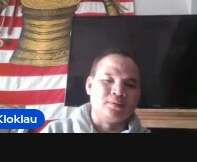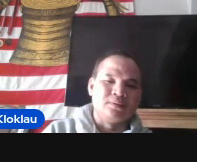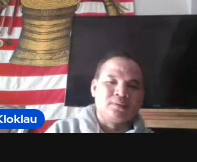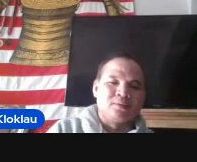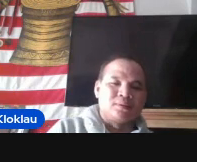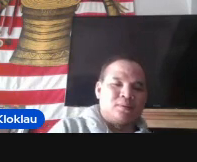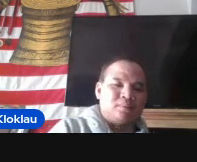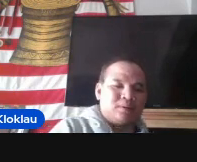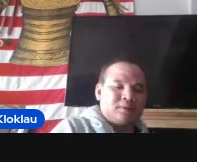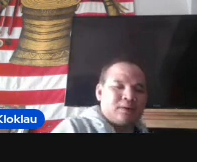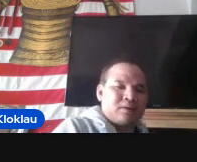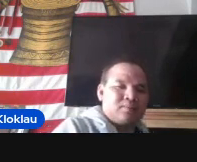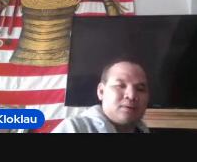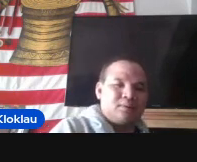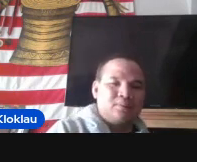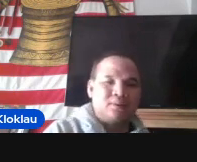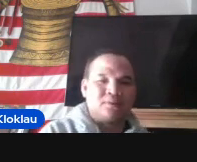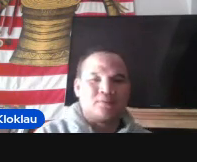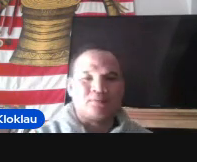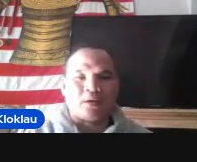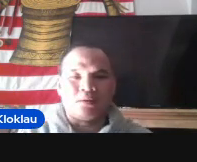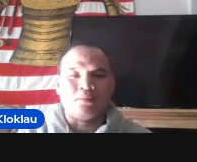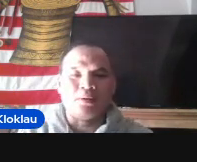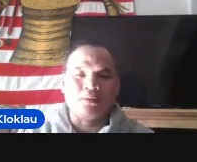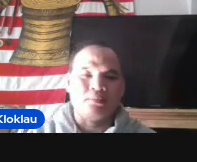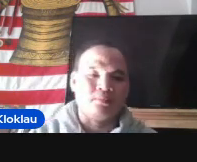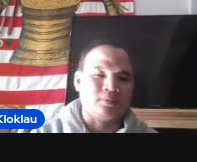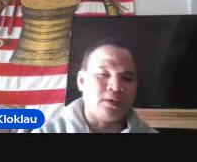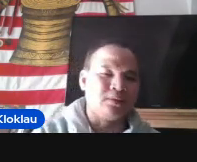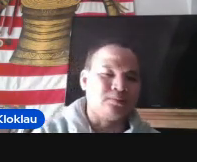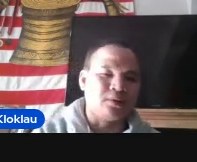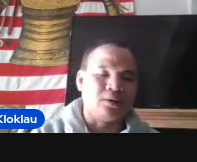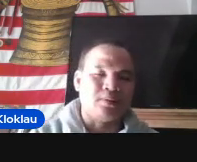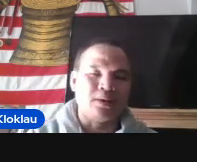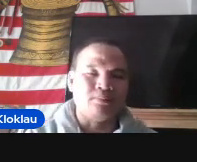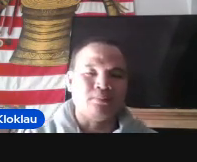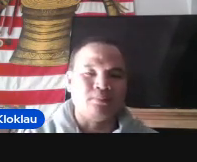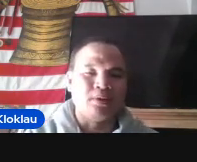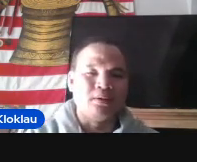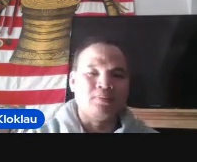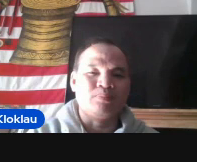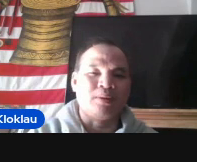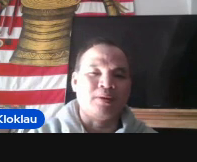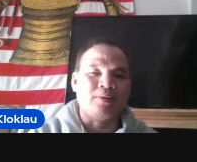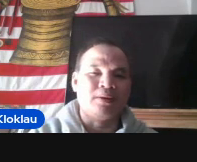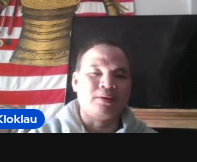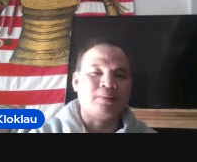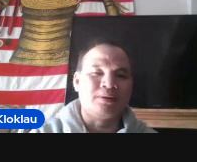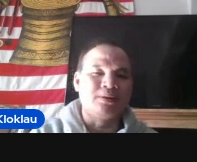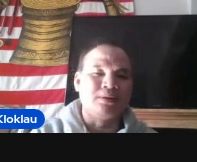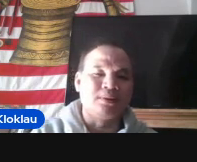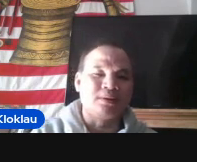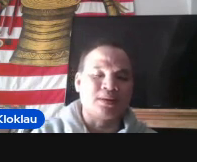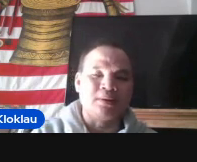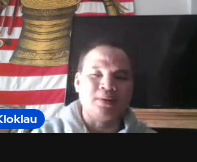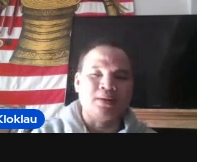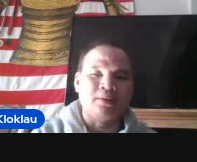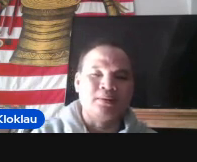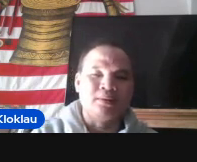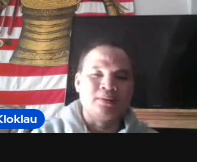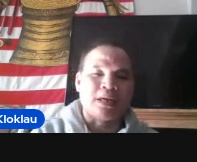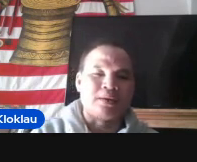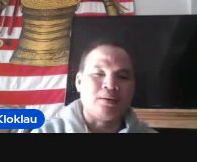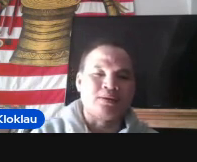อมมอนคอมมอนเนี่ยไม่ได้คอมมอนเนี่ยไม่กระโดดบอกเคลียร์อยู่ท่อไว้ได้เมื่อเปิดว่าเวรามตีนี่เมื่อกับแกเ